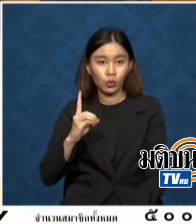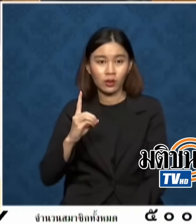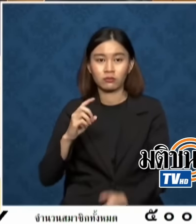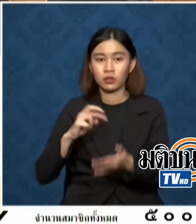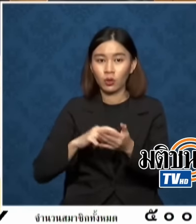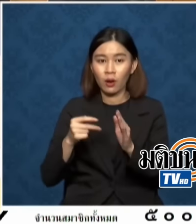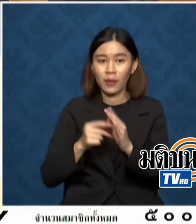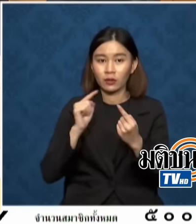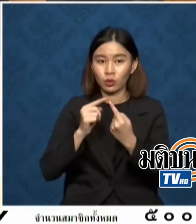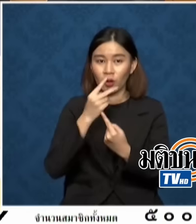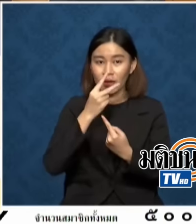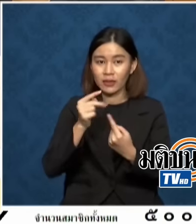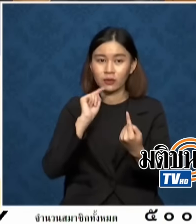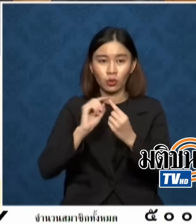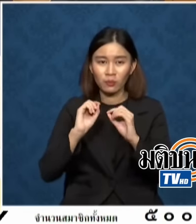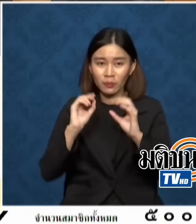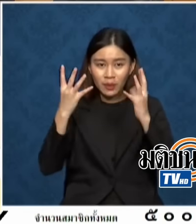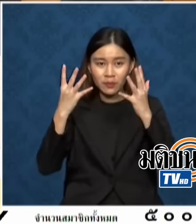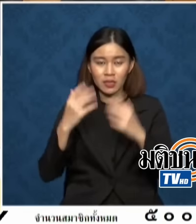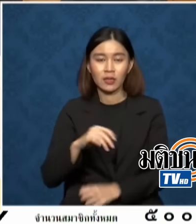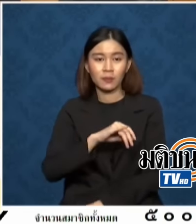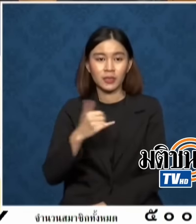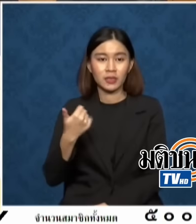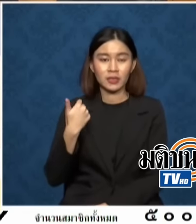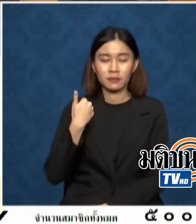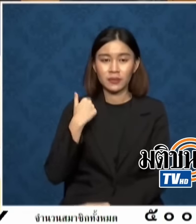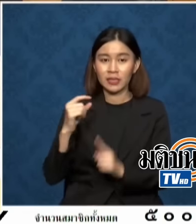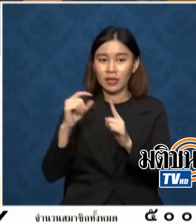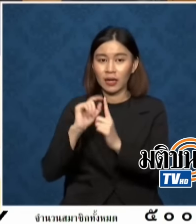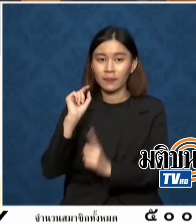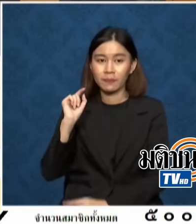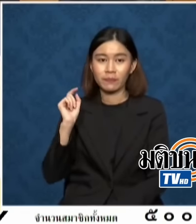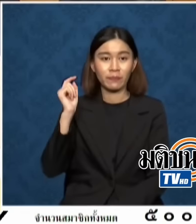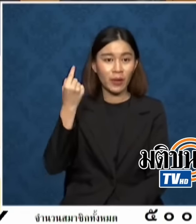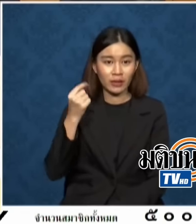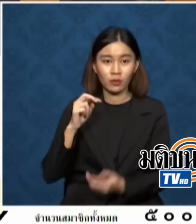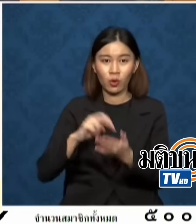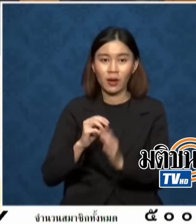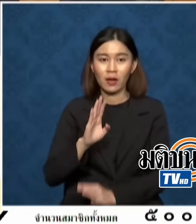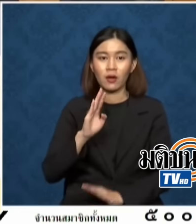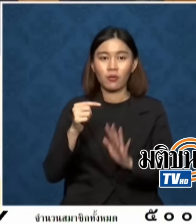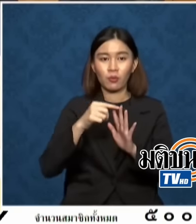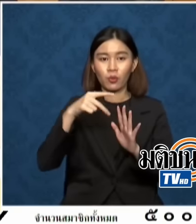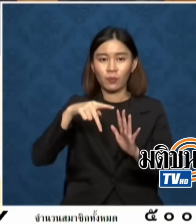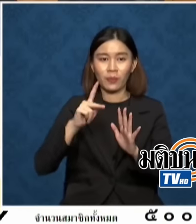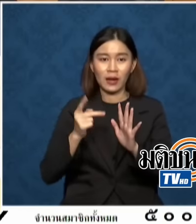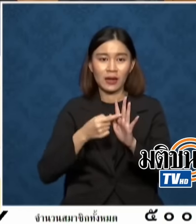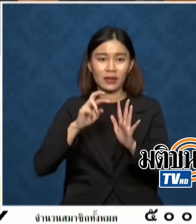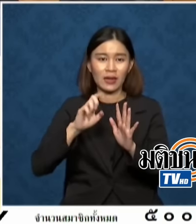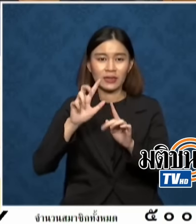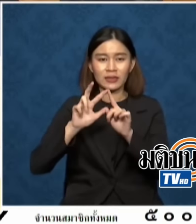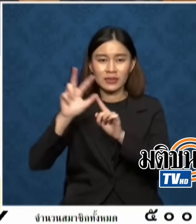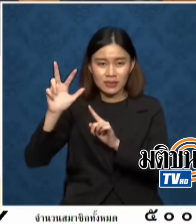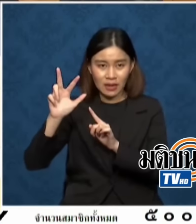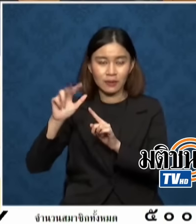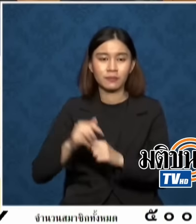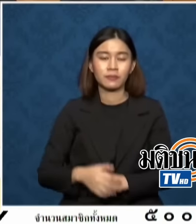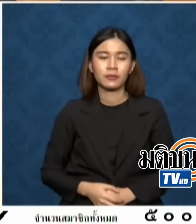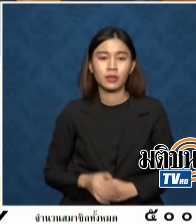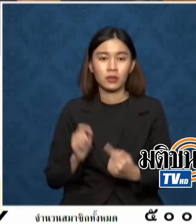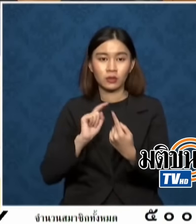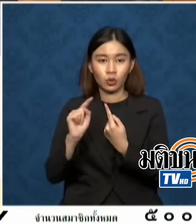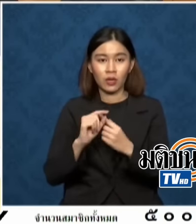งให้เห็นแต่ประการใดเราอาจจะมีสร้างคำใหม่ขึ้นมาเป็นบุพการีลำดับที่สามซึ่งใน